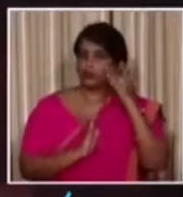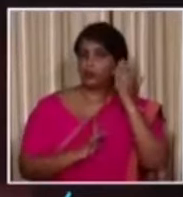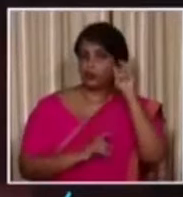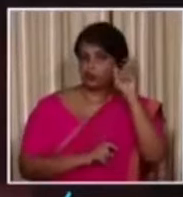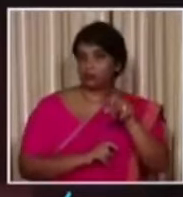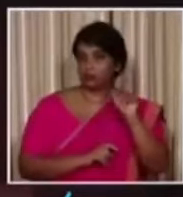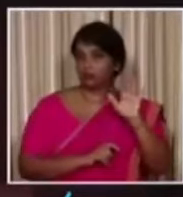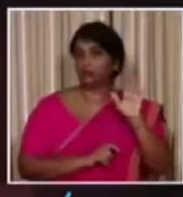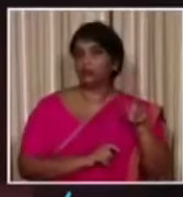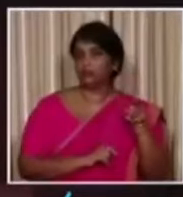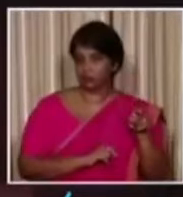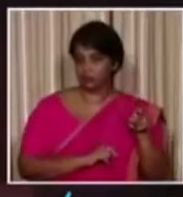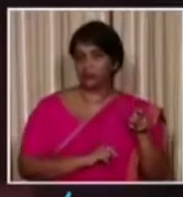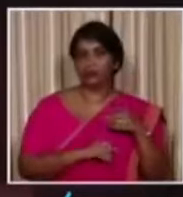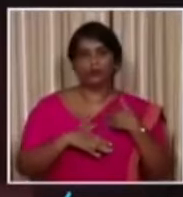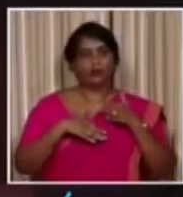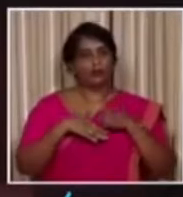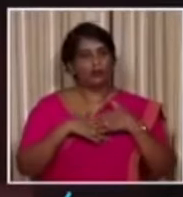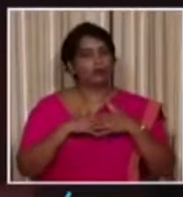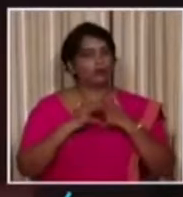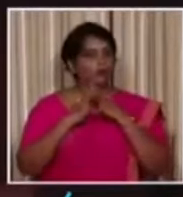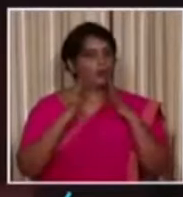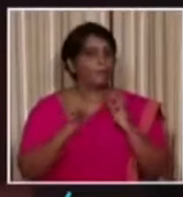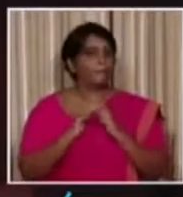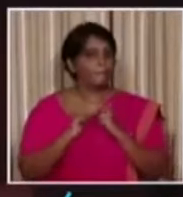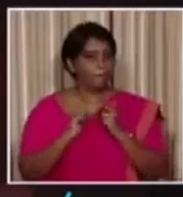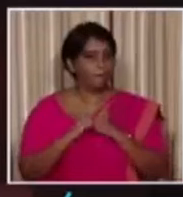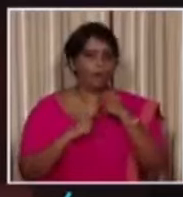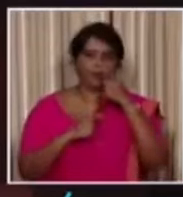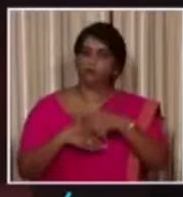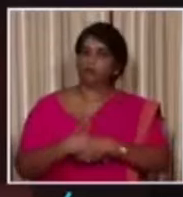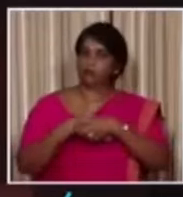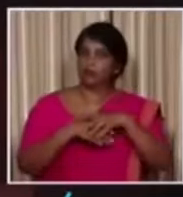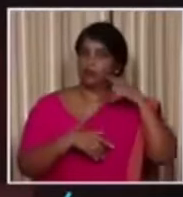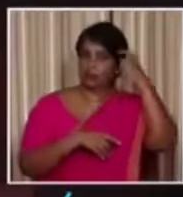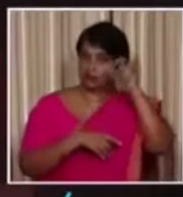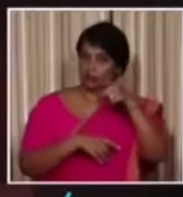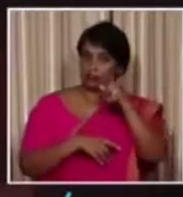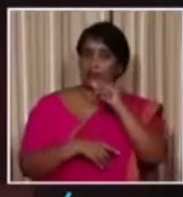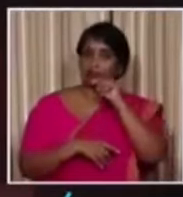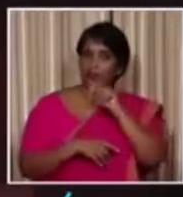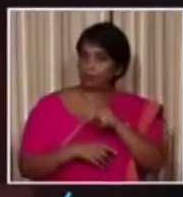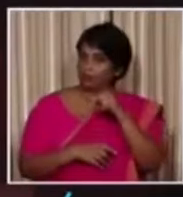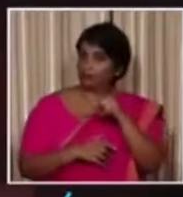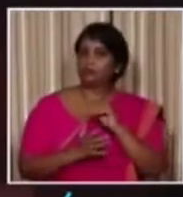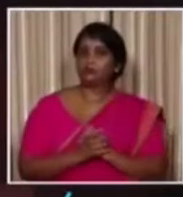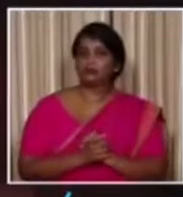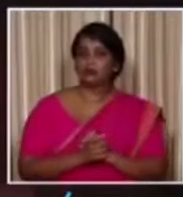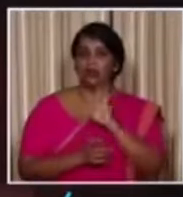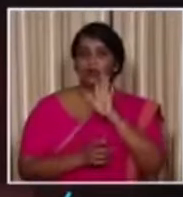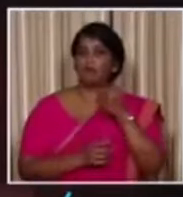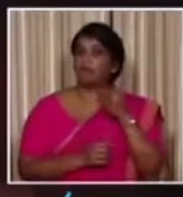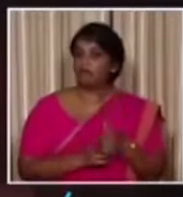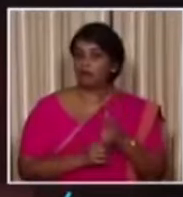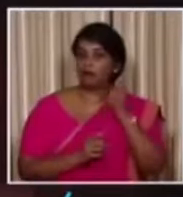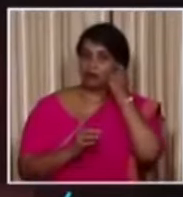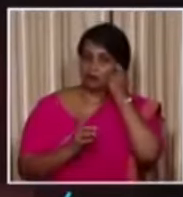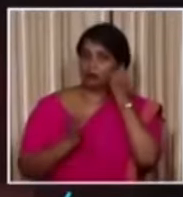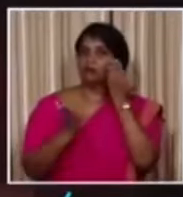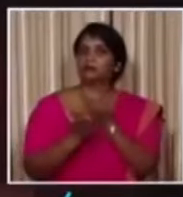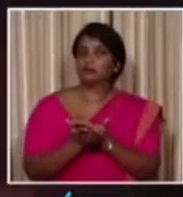කාන්තා පාර්ශවයේ මුහුණ දෙන බරපතල ගැටලුවක්. මම සුබපතන ඔබතුමියට ඇත්ත වශයෙන්ම මේ වැදගත්